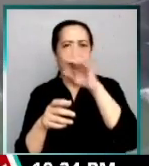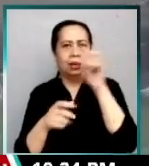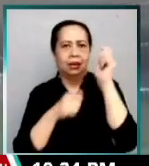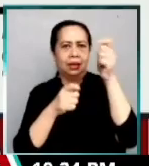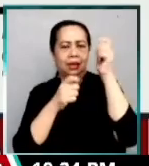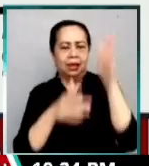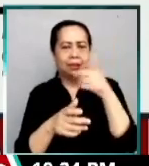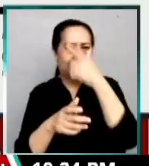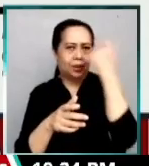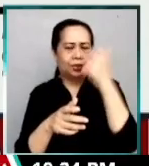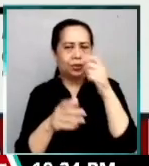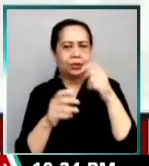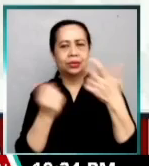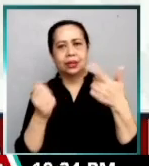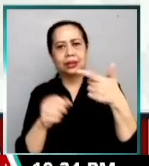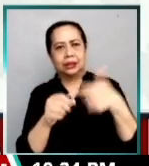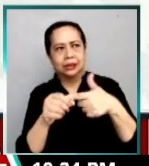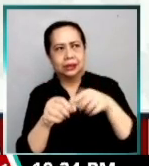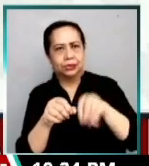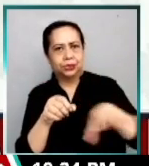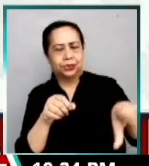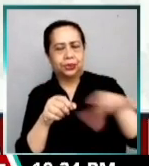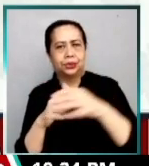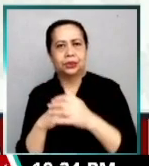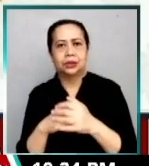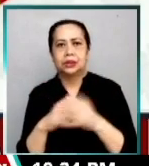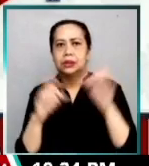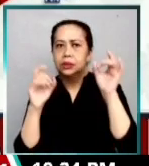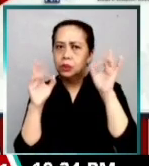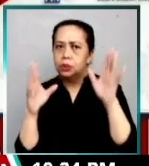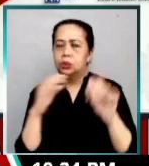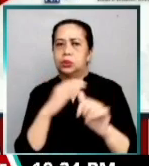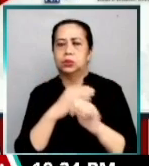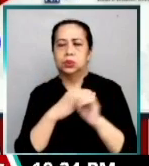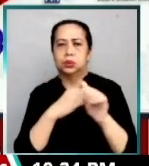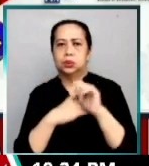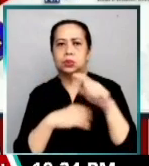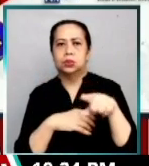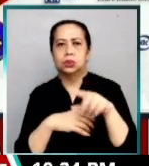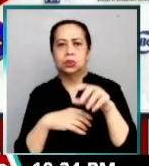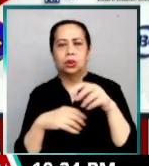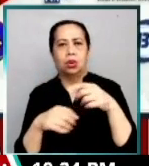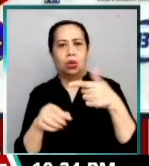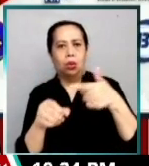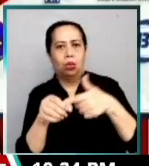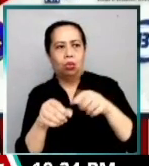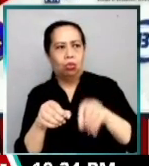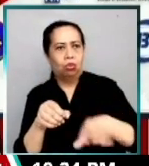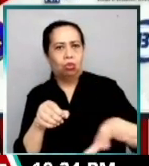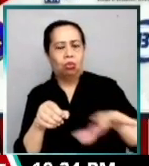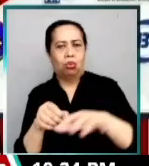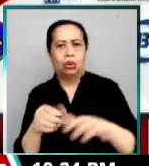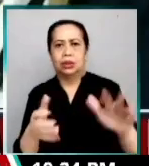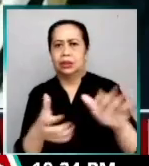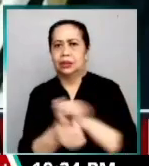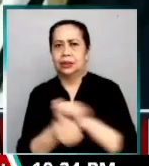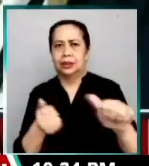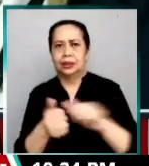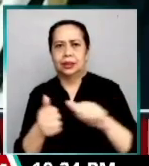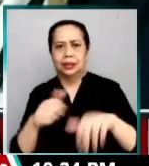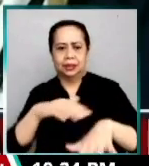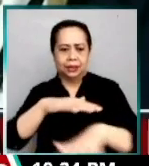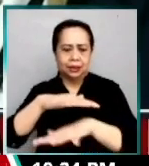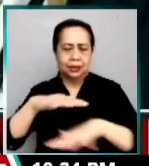spill. Critical marine habitats yung tinawaman po ng oil spill at definitely ito po ay makakaapekto,